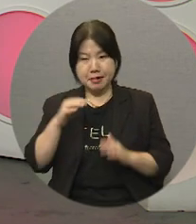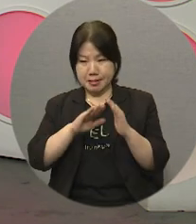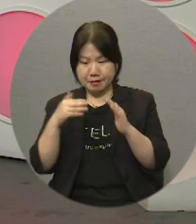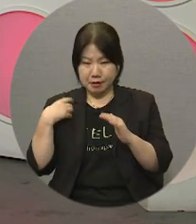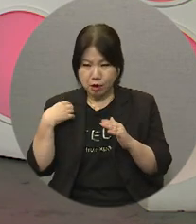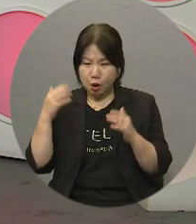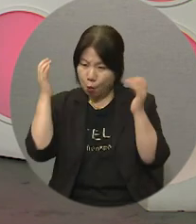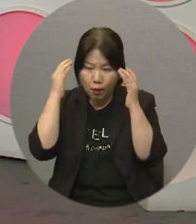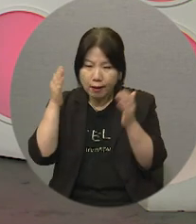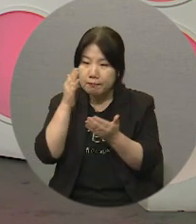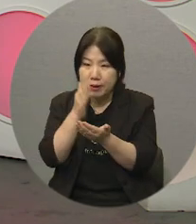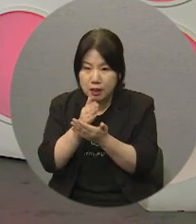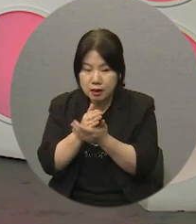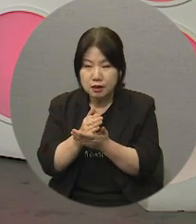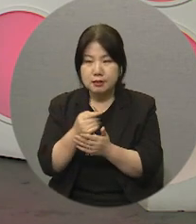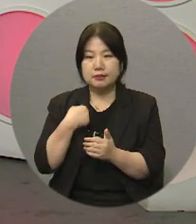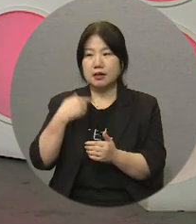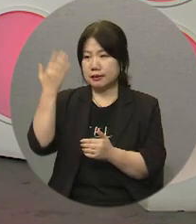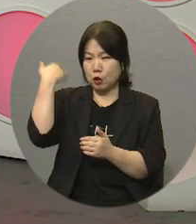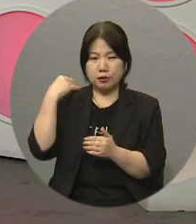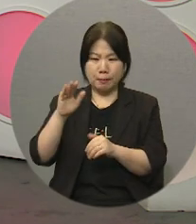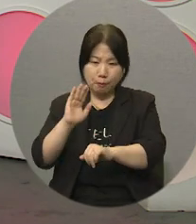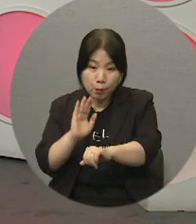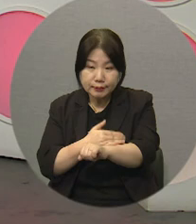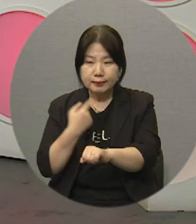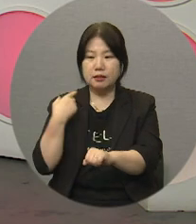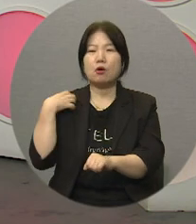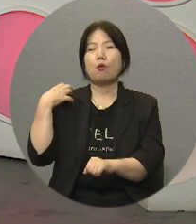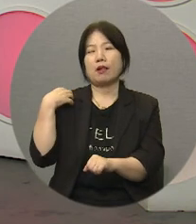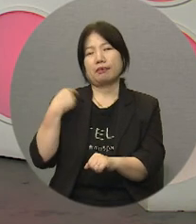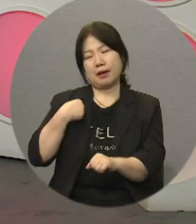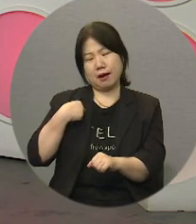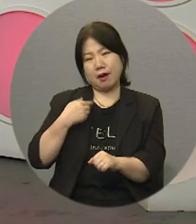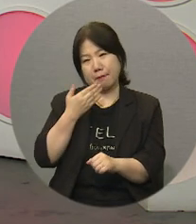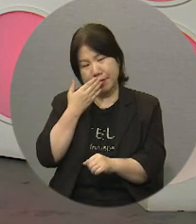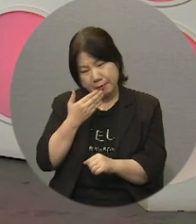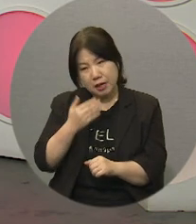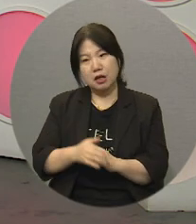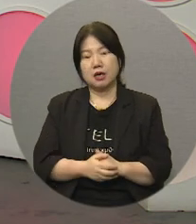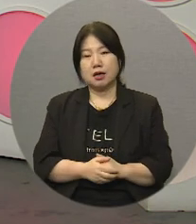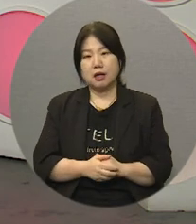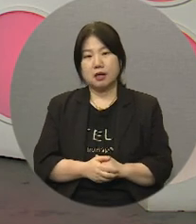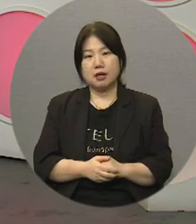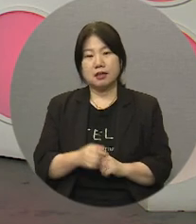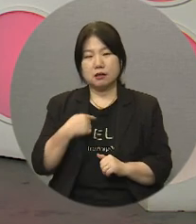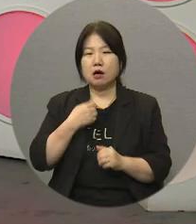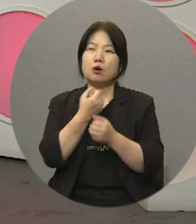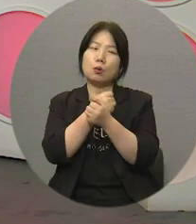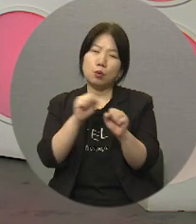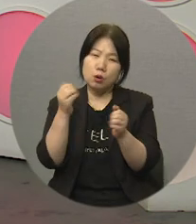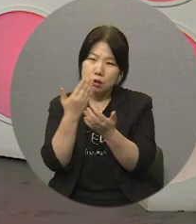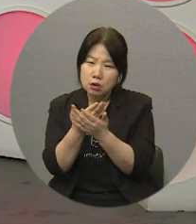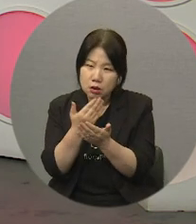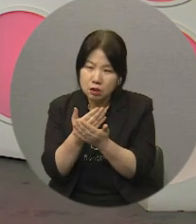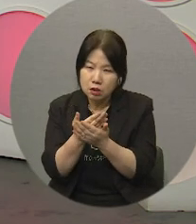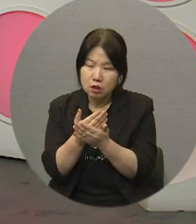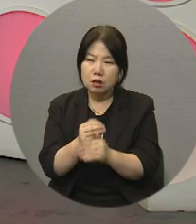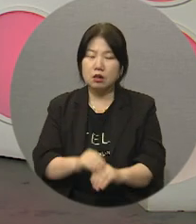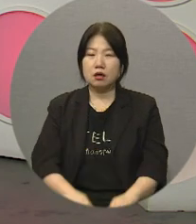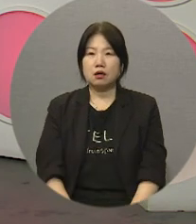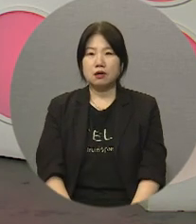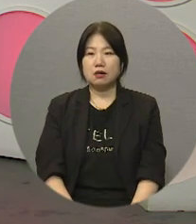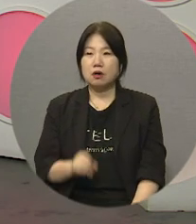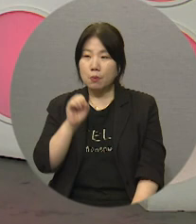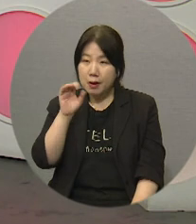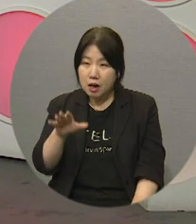그만해. 그간 못했던 아빠와 남편 역할을 할게. 나 좀 용서해줘. 라고